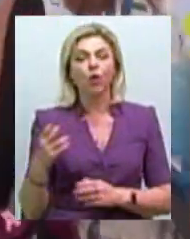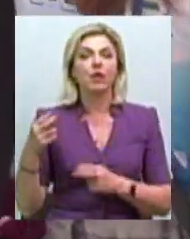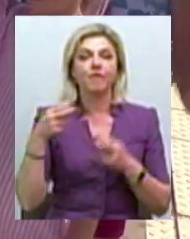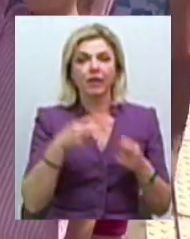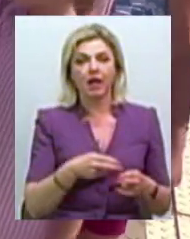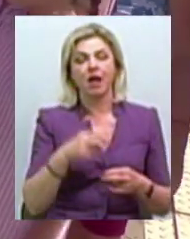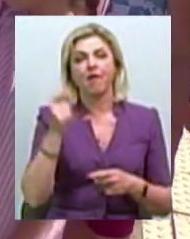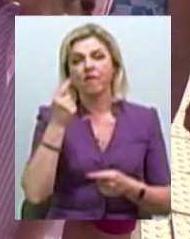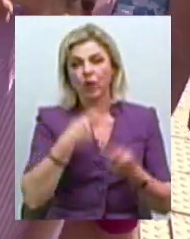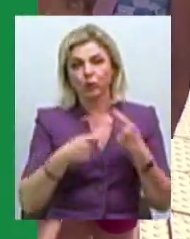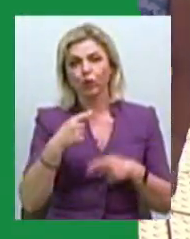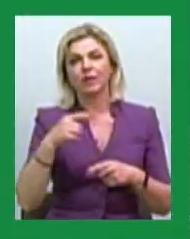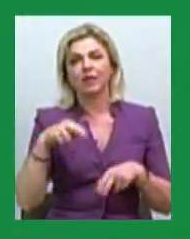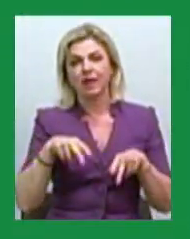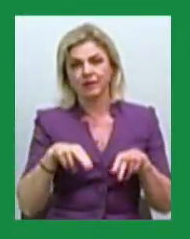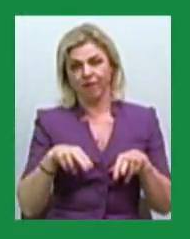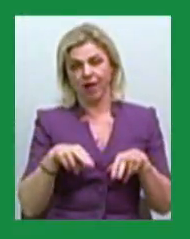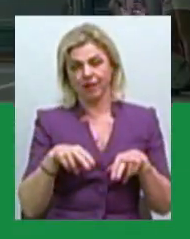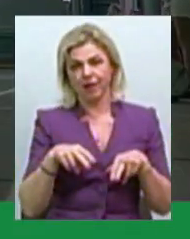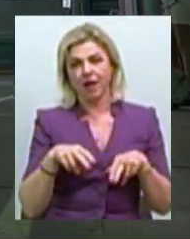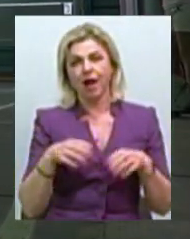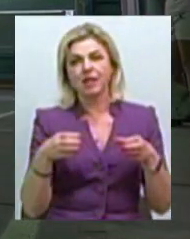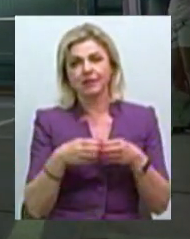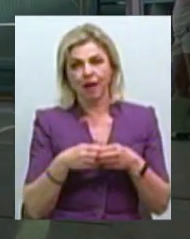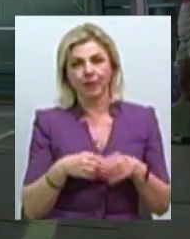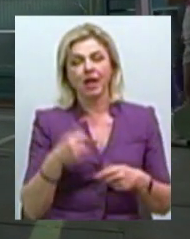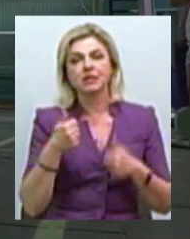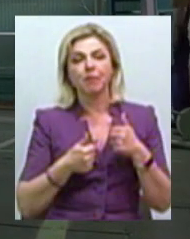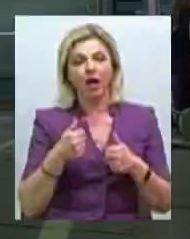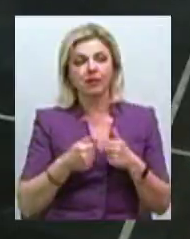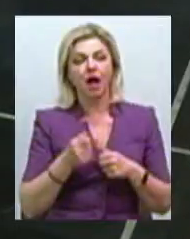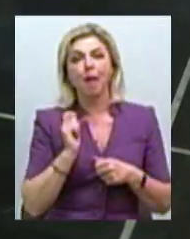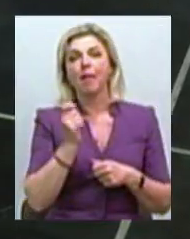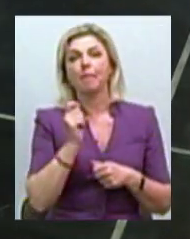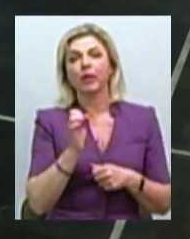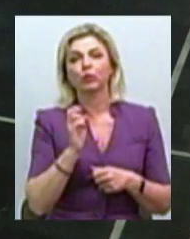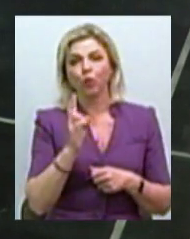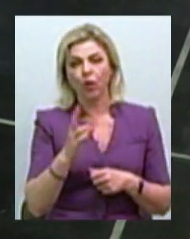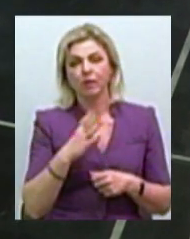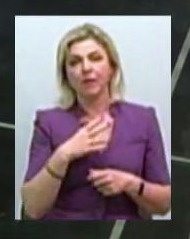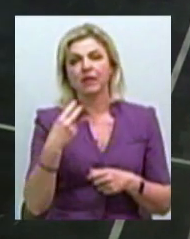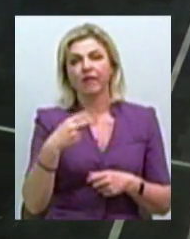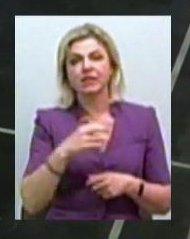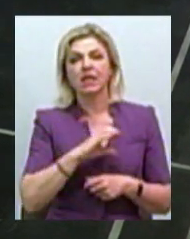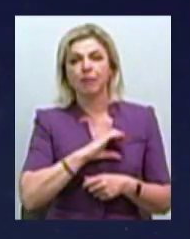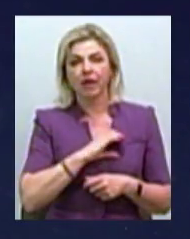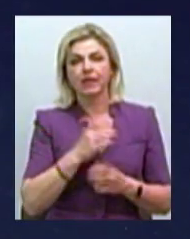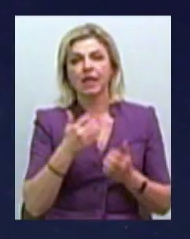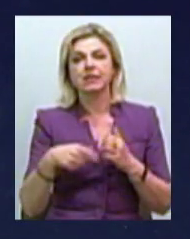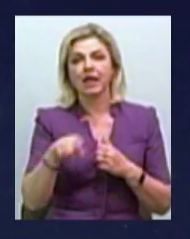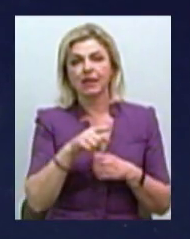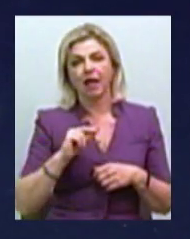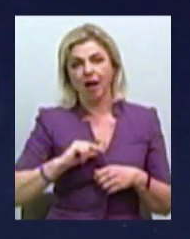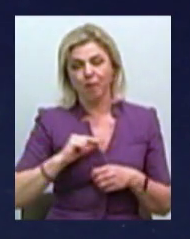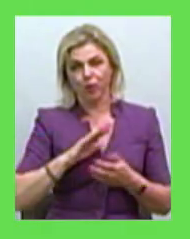повернувся танцювальний ансамбль. Змаганнями з бадмінтону у Миколаєві стартувала 20-та спартакіада серед співробітників засобів масової